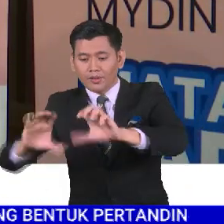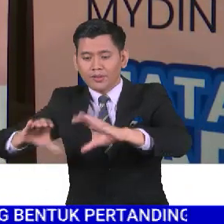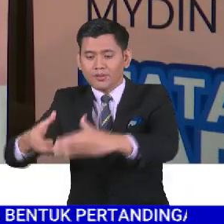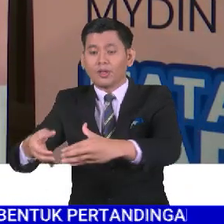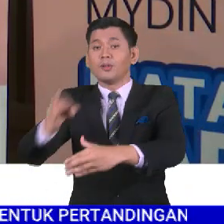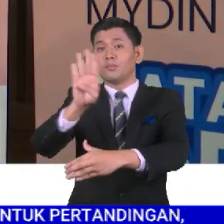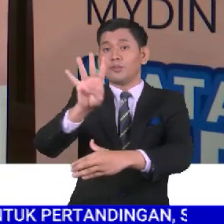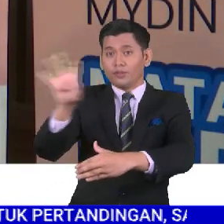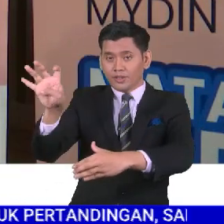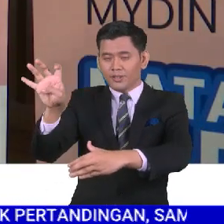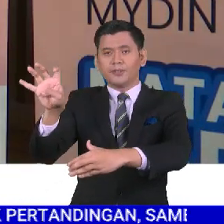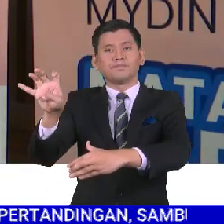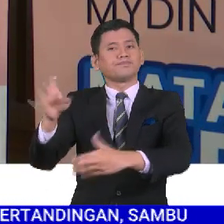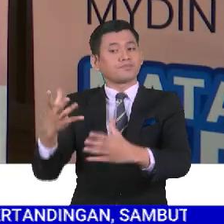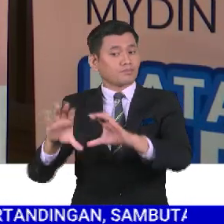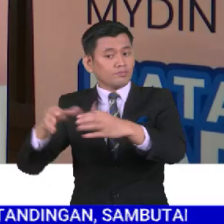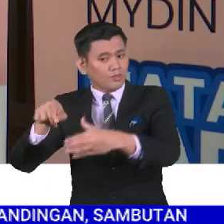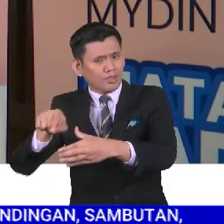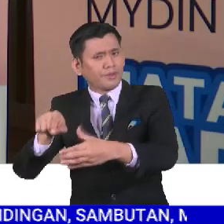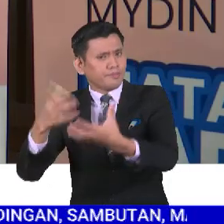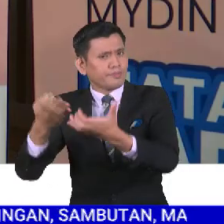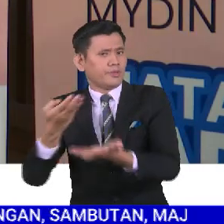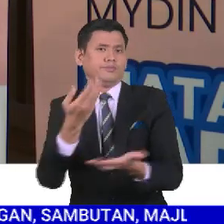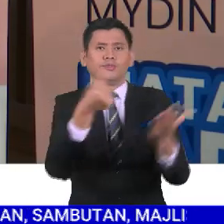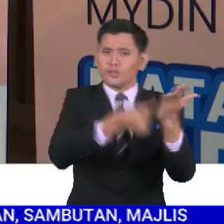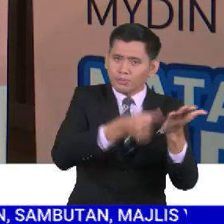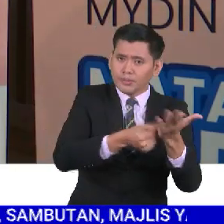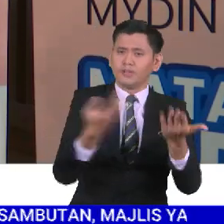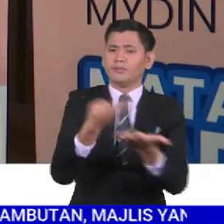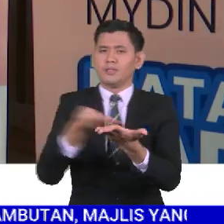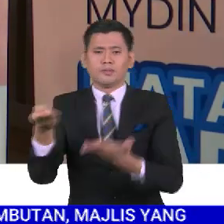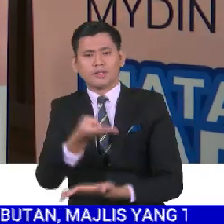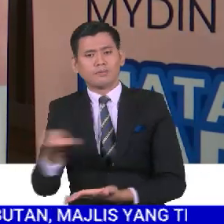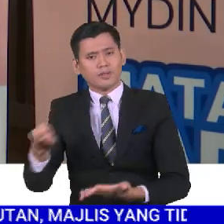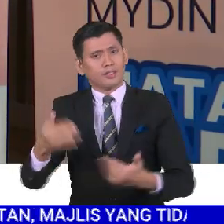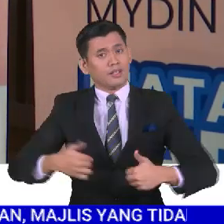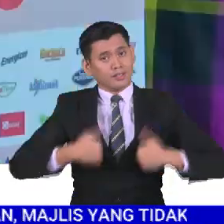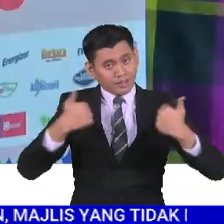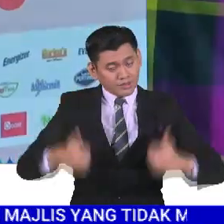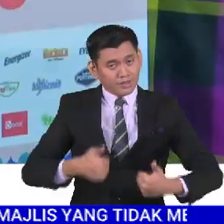B40 untuk orang kata nak shopping nantilah, untuk raya ke atau untuk membeli barang asas.